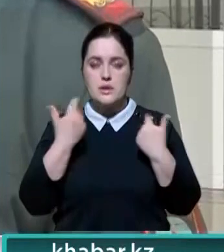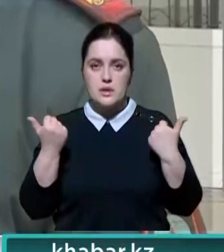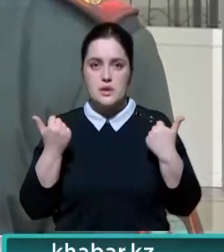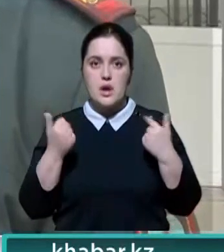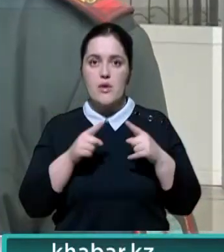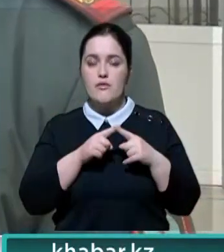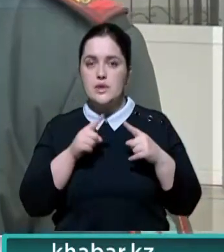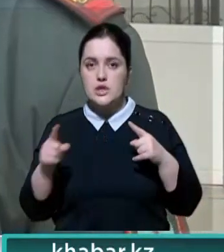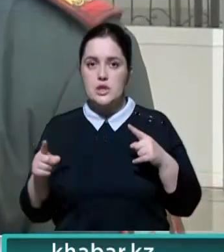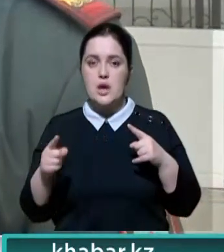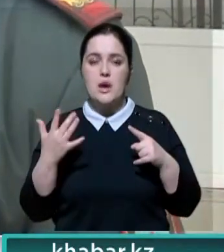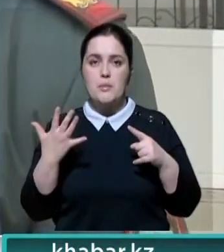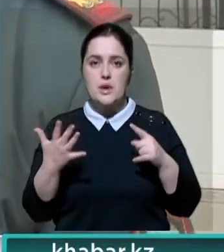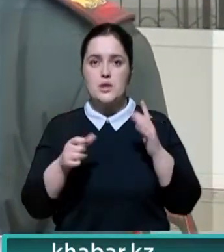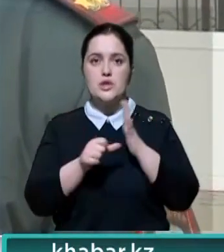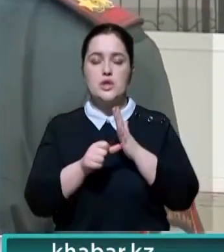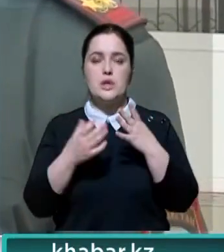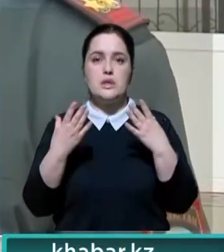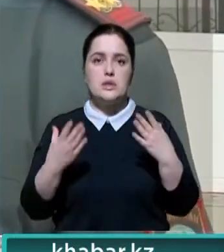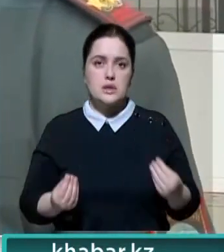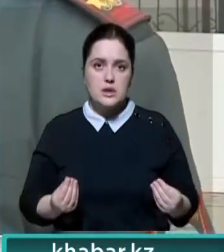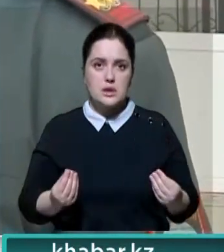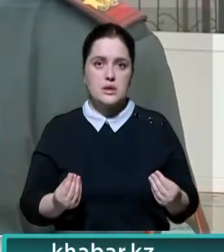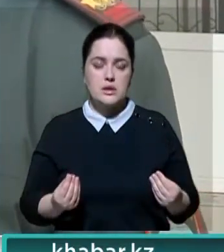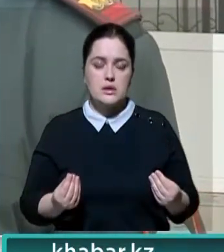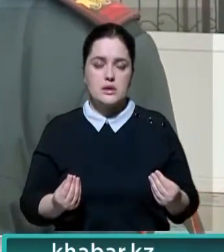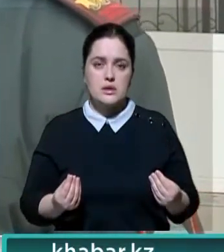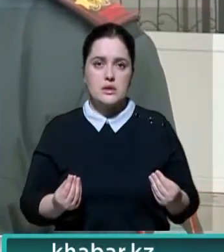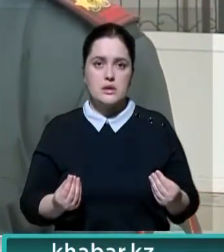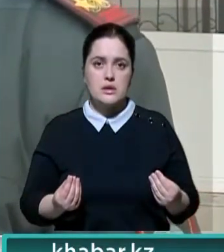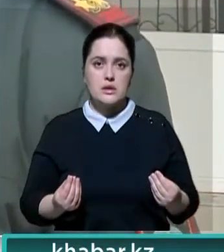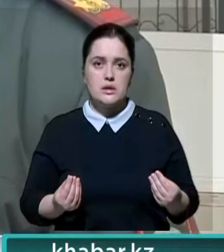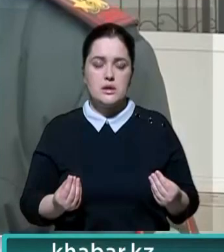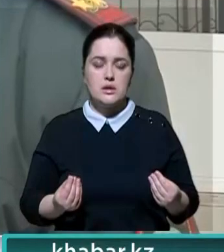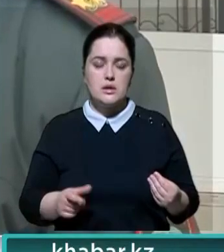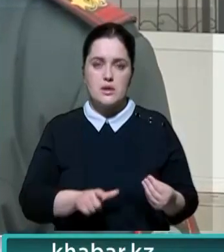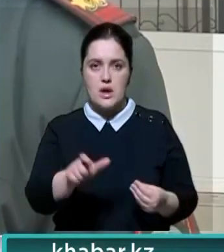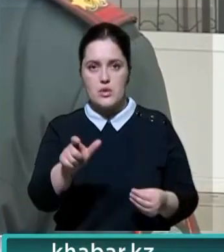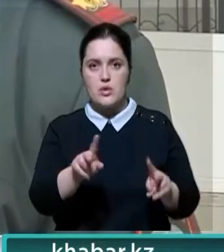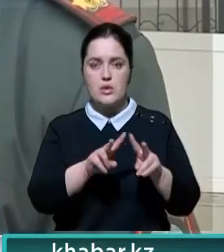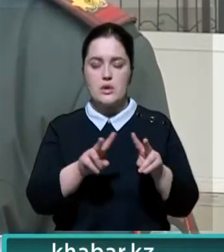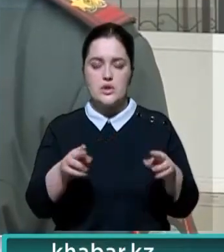в течение 5-6 дней этот перелив полностью проходит и дорога также открывается